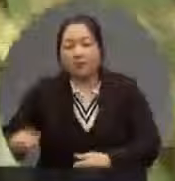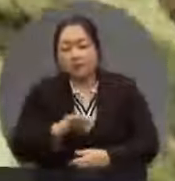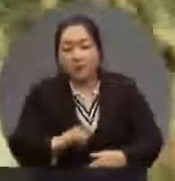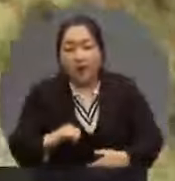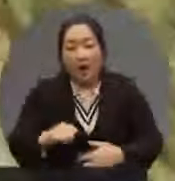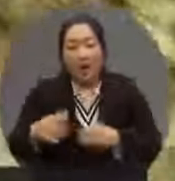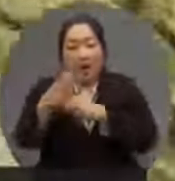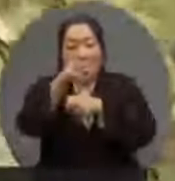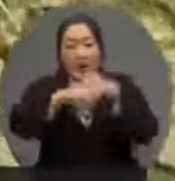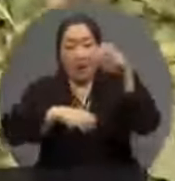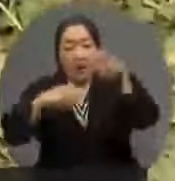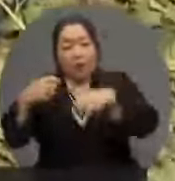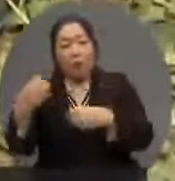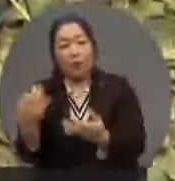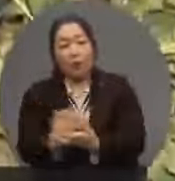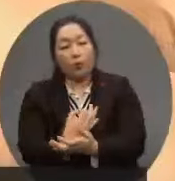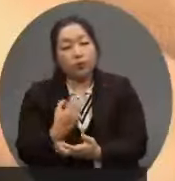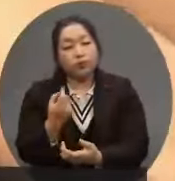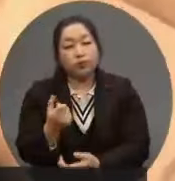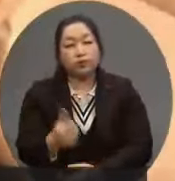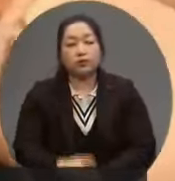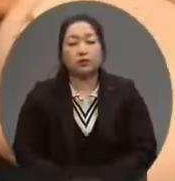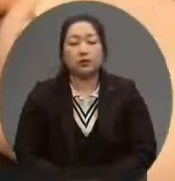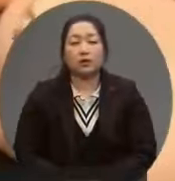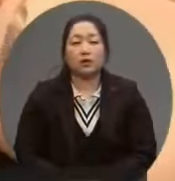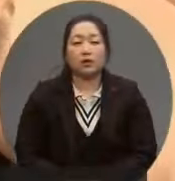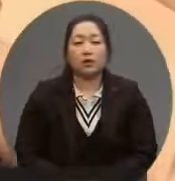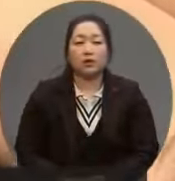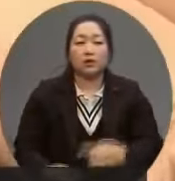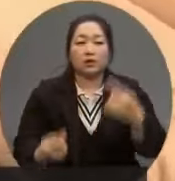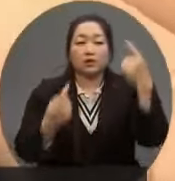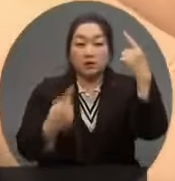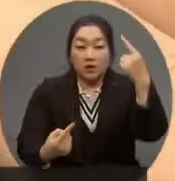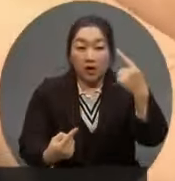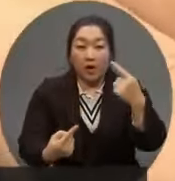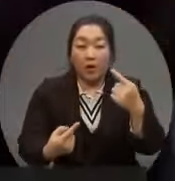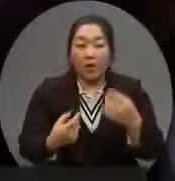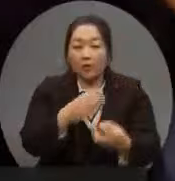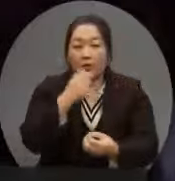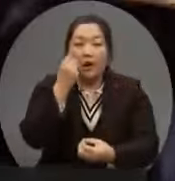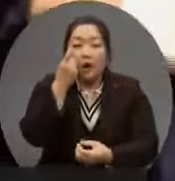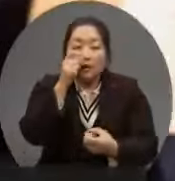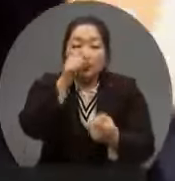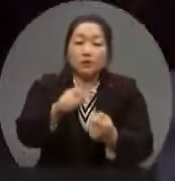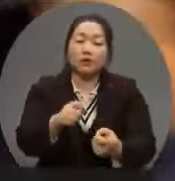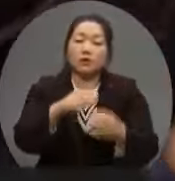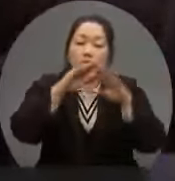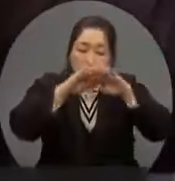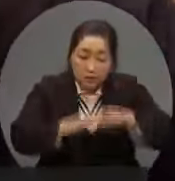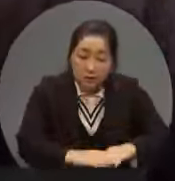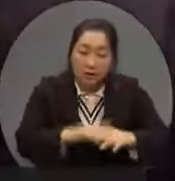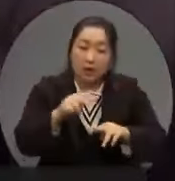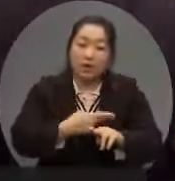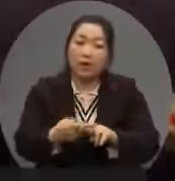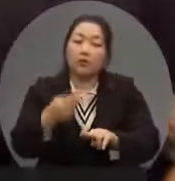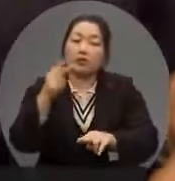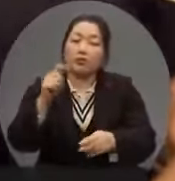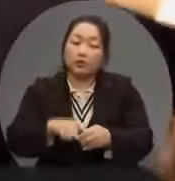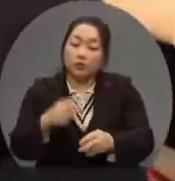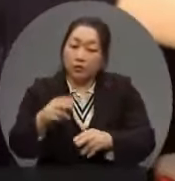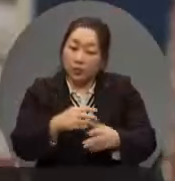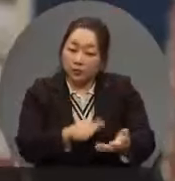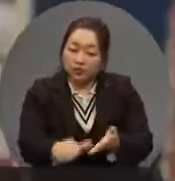뚝 떨어진 겁니다 설 대목이 이제 한 달도 남지 않았지만 제사와 선물용으로 내놓을 상품도